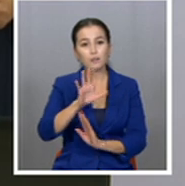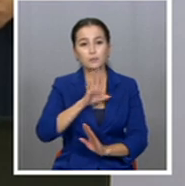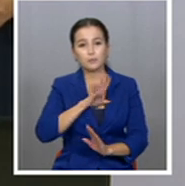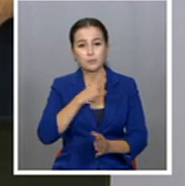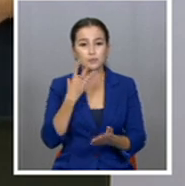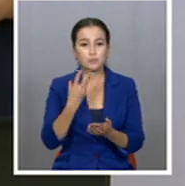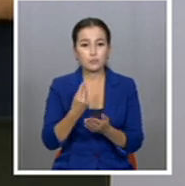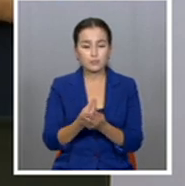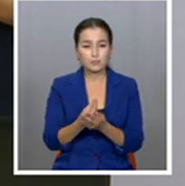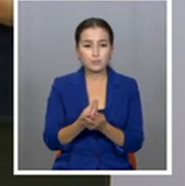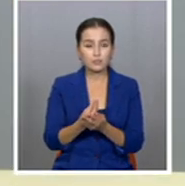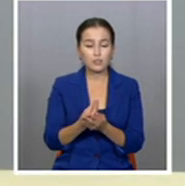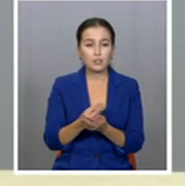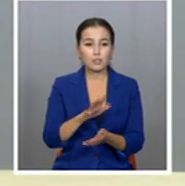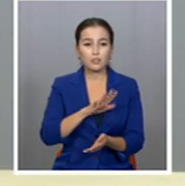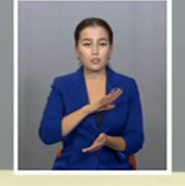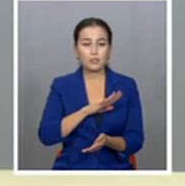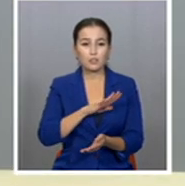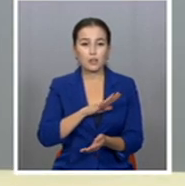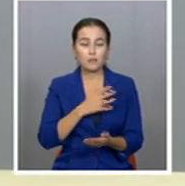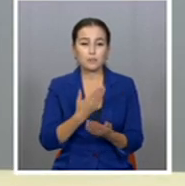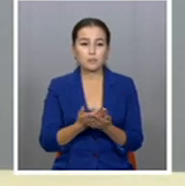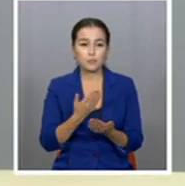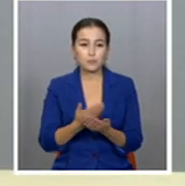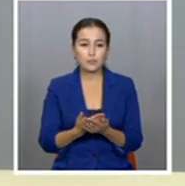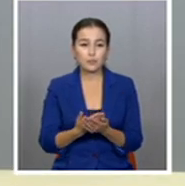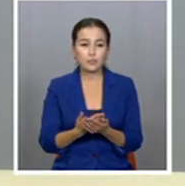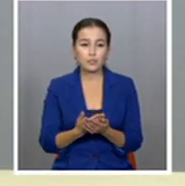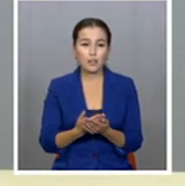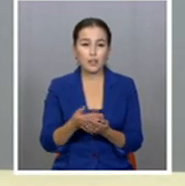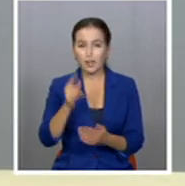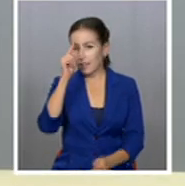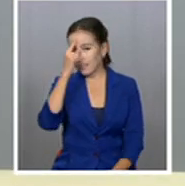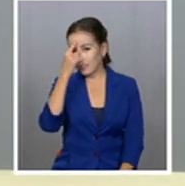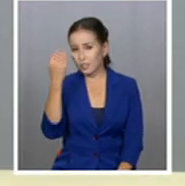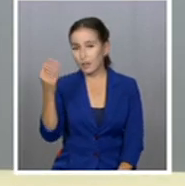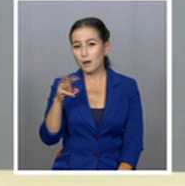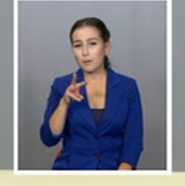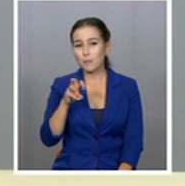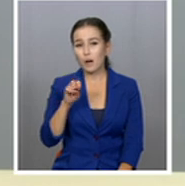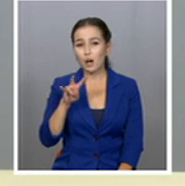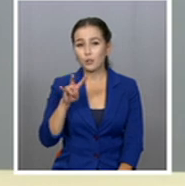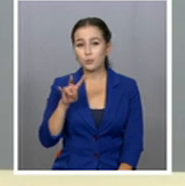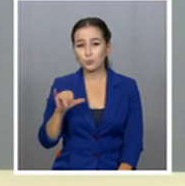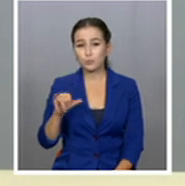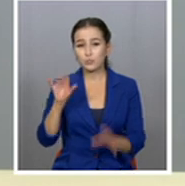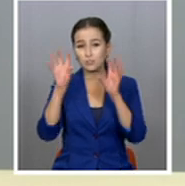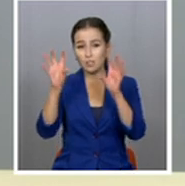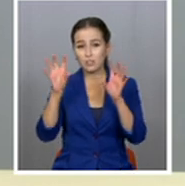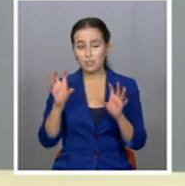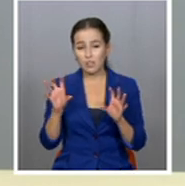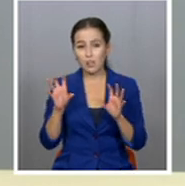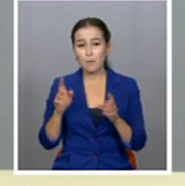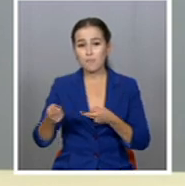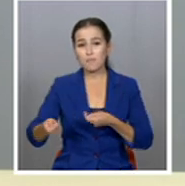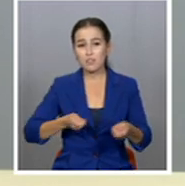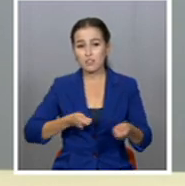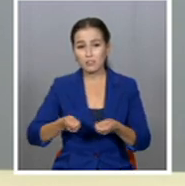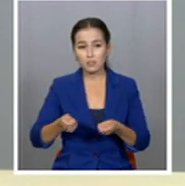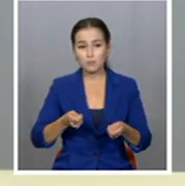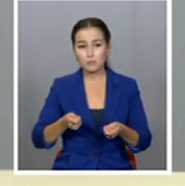ілімдерінен көрініс тапты. Мысалы, үнділік ману заңдарында билік пен